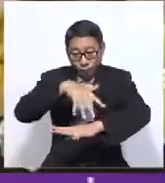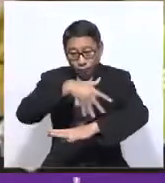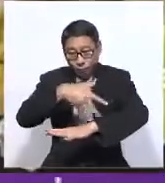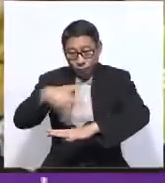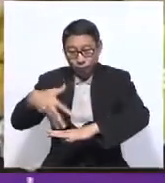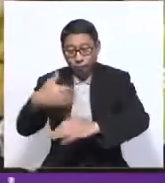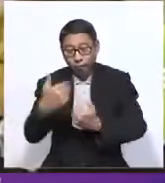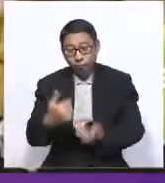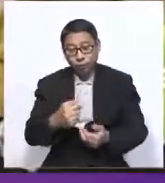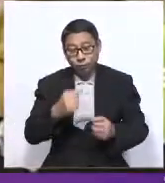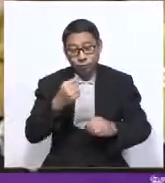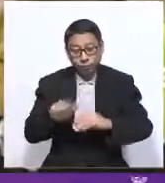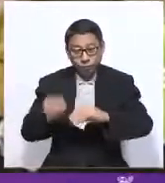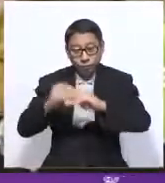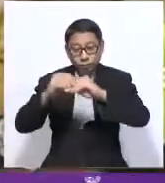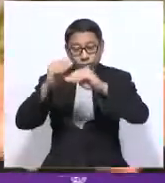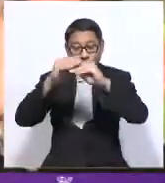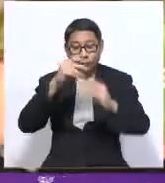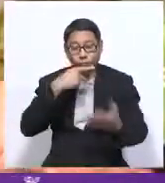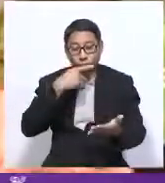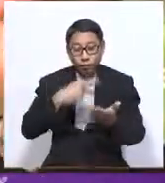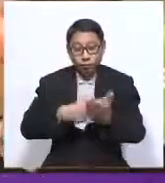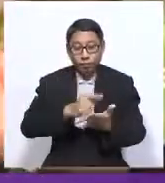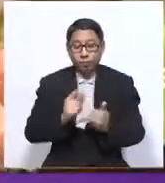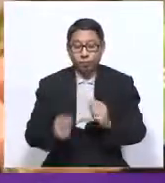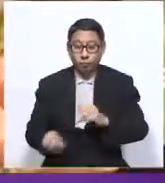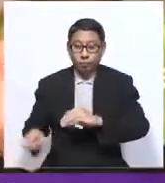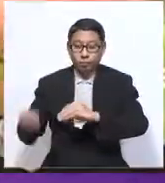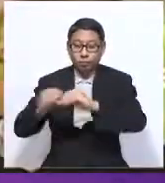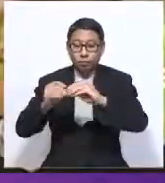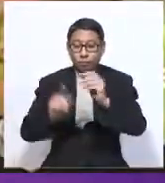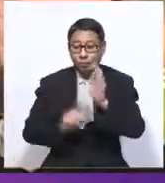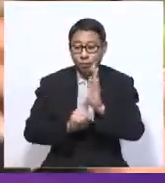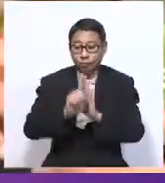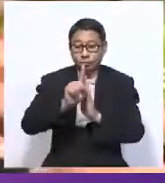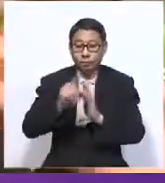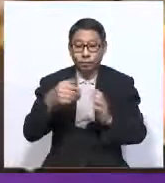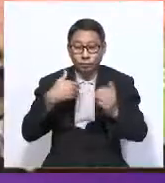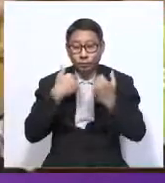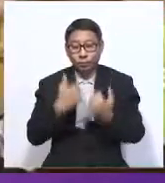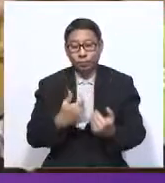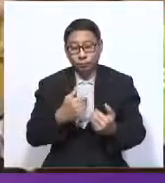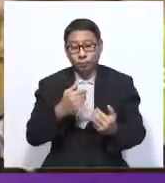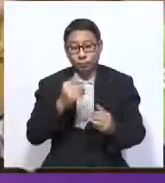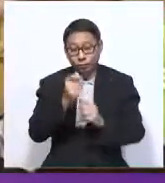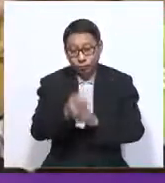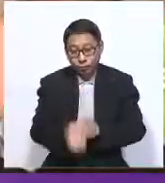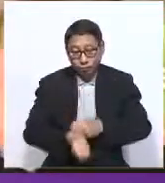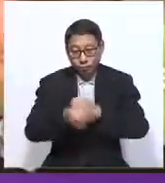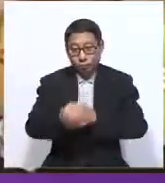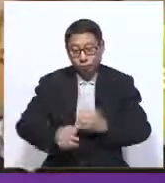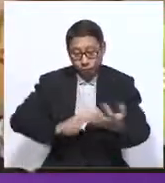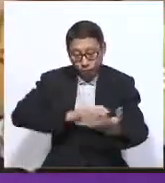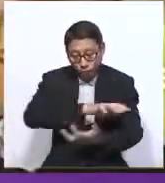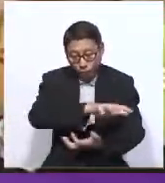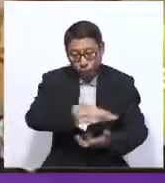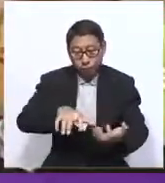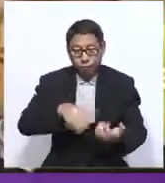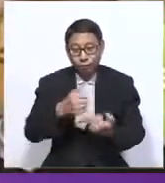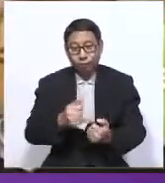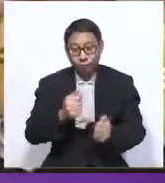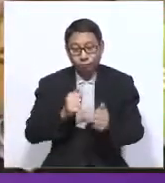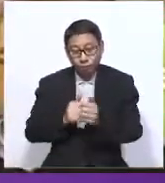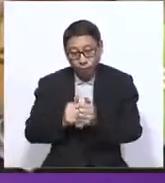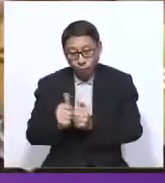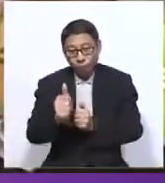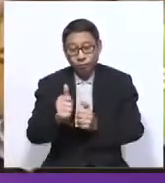ยนะคะเพื่อจะนำไปต่อยอดให้เกิดประโยชน์สูงสุดเกษตรกรเองก็ต้องทำการเกษตรแบบผสมผสานประยุกต์ภูมิปัญญาท้องถิ่นให้